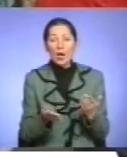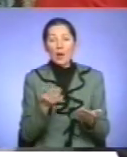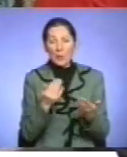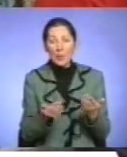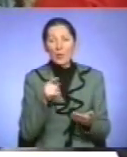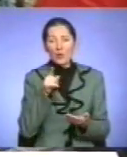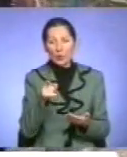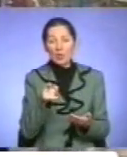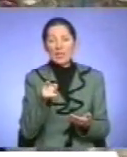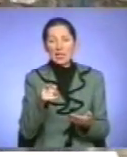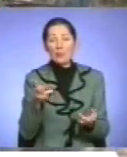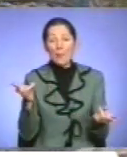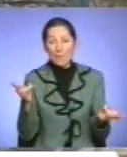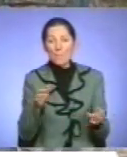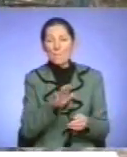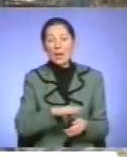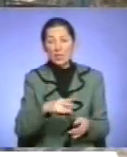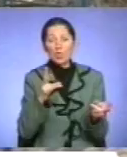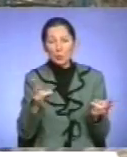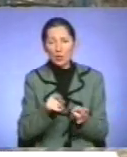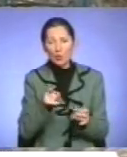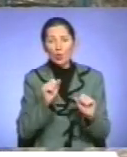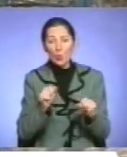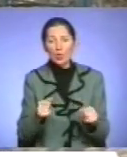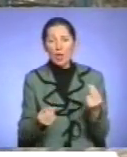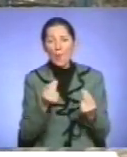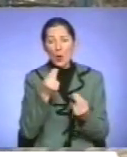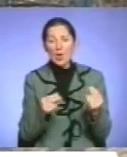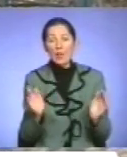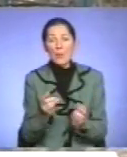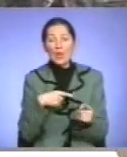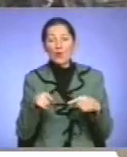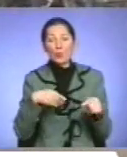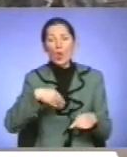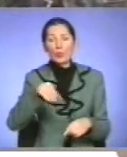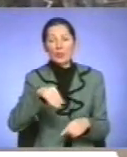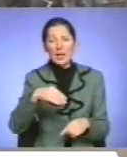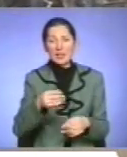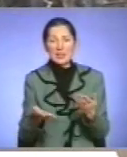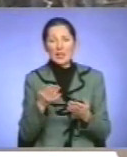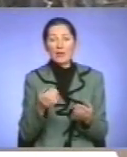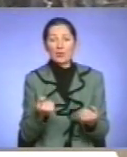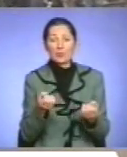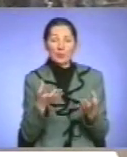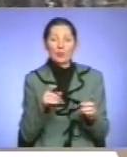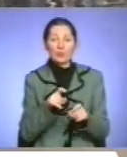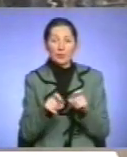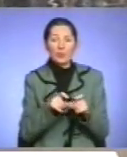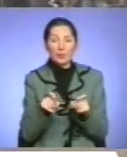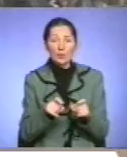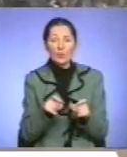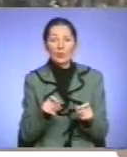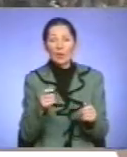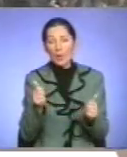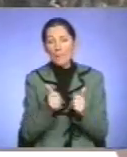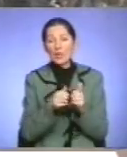їм майданчик найбільше потрібен. Адже тут можна пограти у міні-футбол, теніс чи навіть у звичні лови. І головне – неподалік